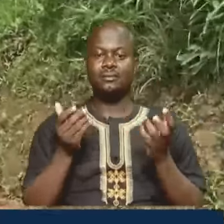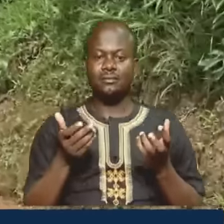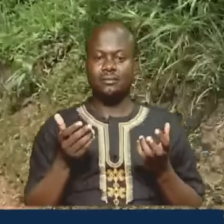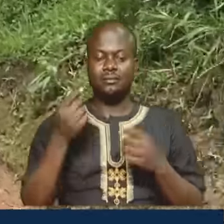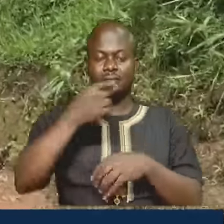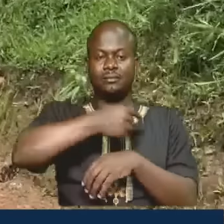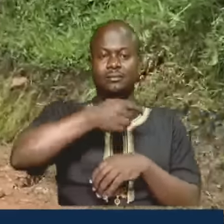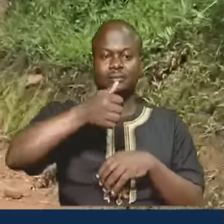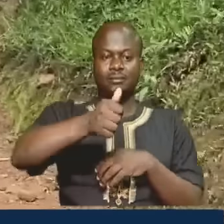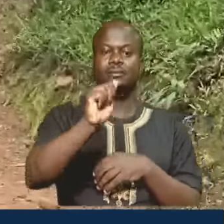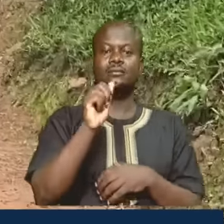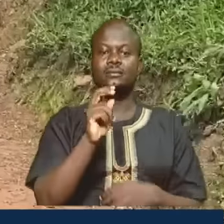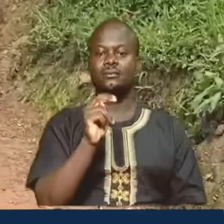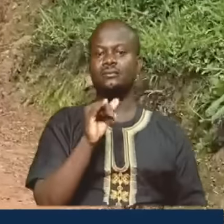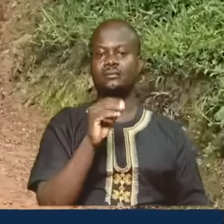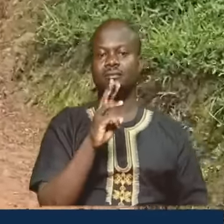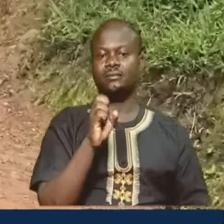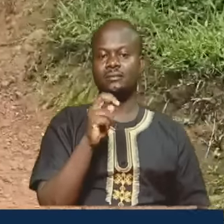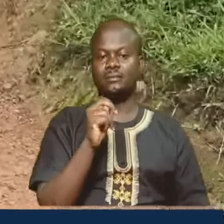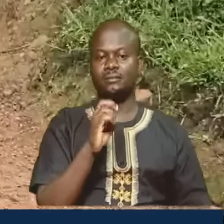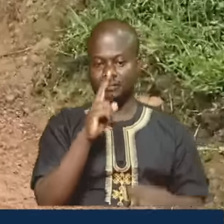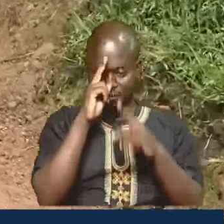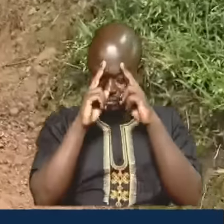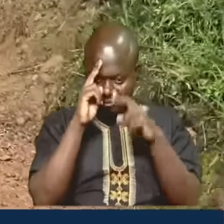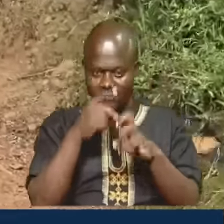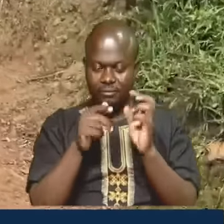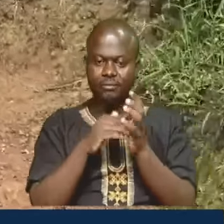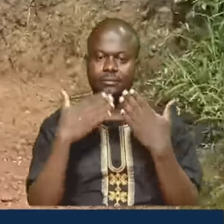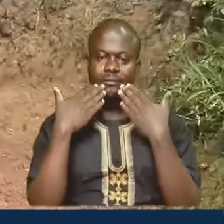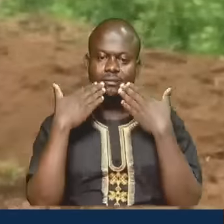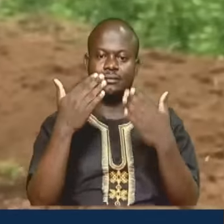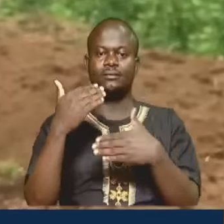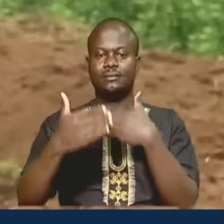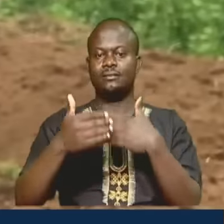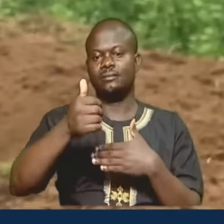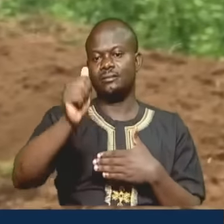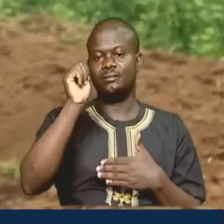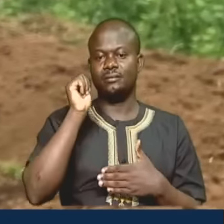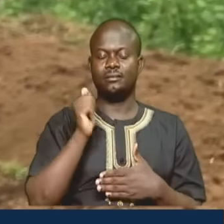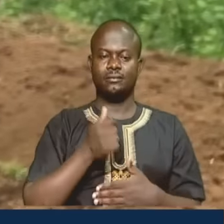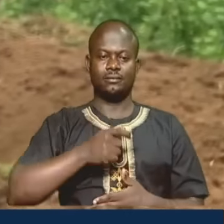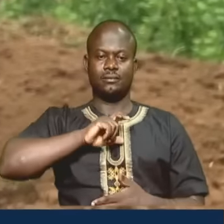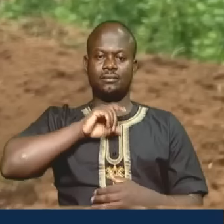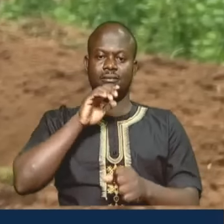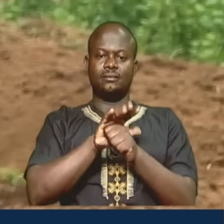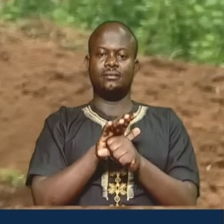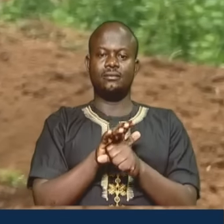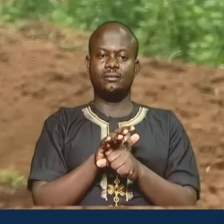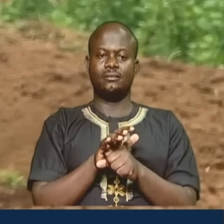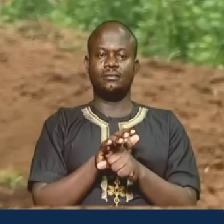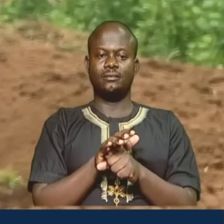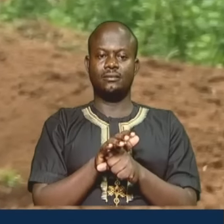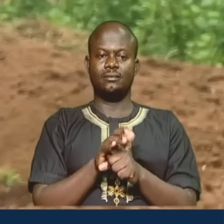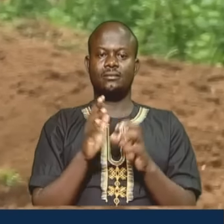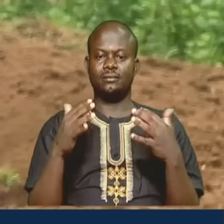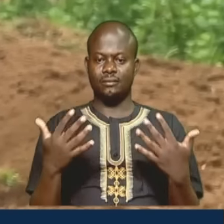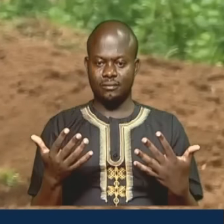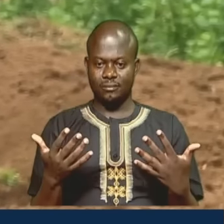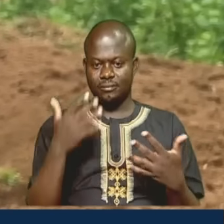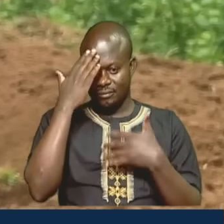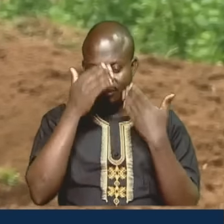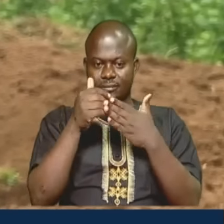munsi niyo nshuti Damien ni umuturage wubashywe kandi ushimwa n'abaturanyi be uyu ni intwari rwose gute